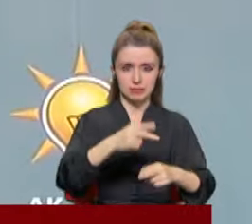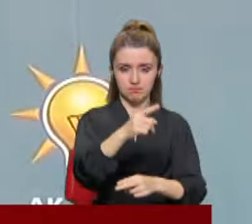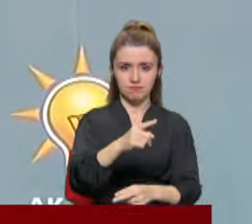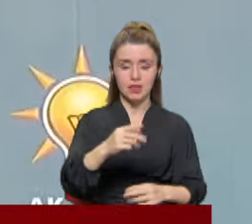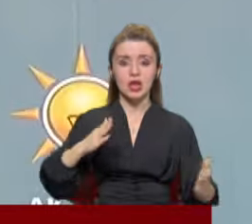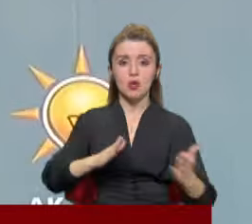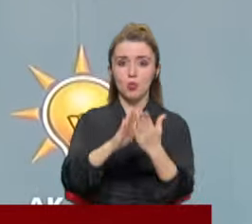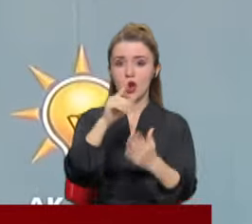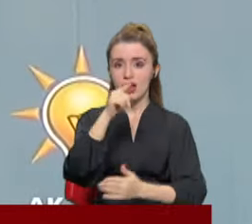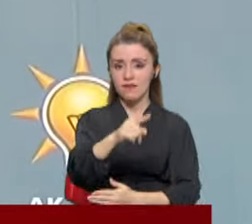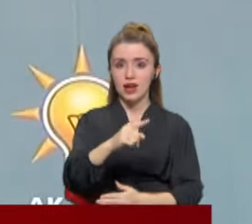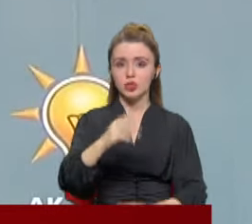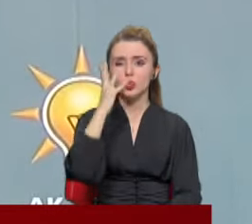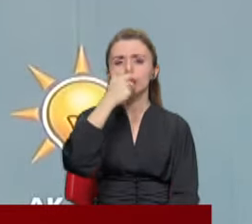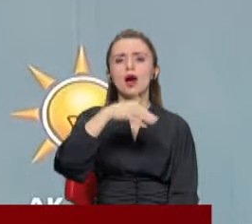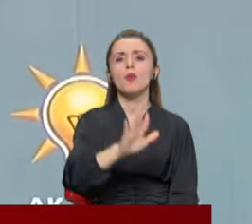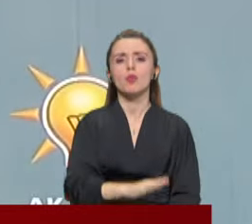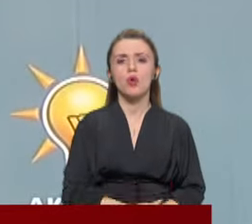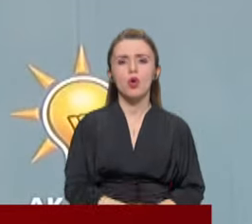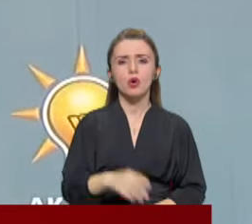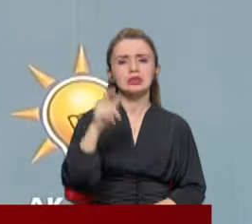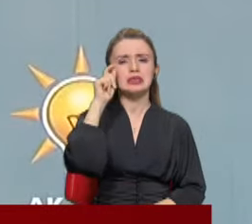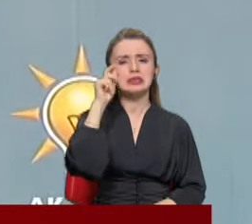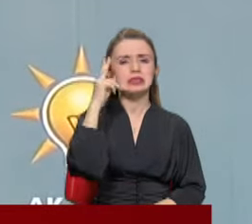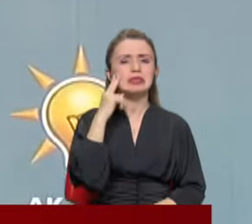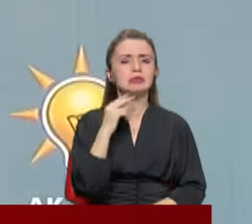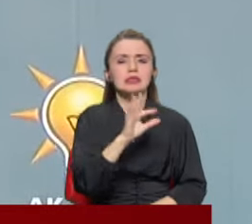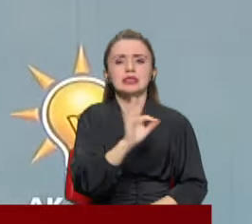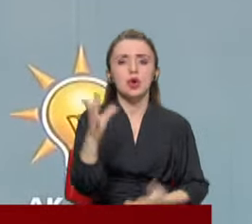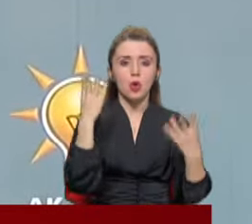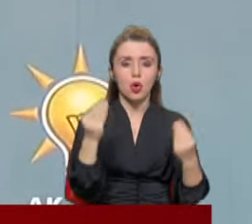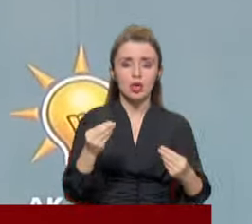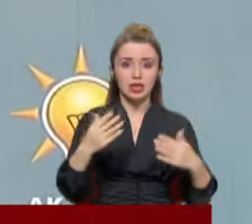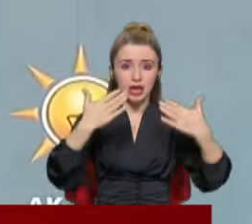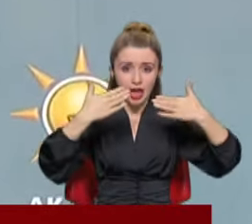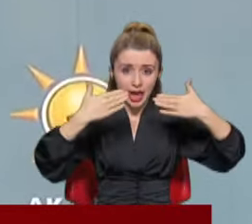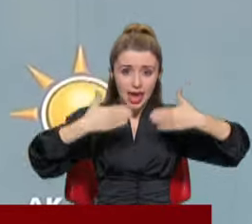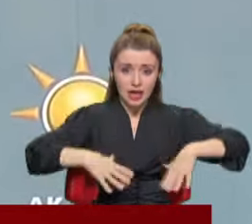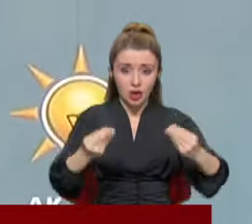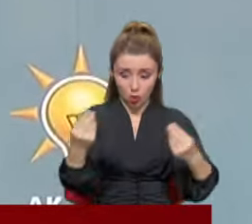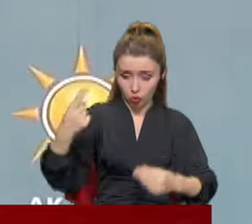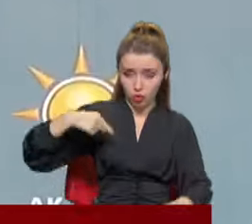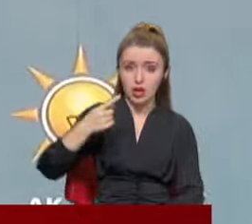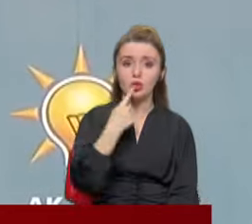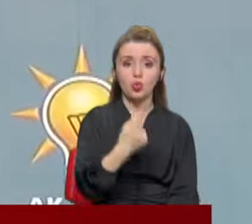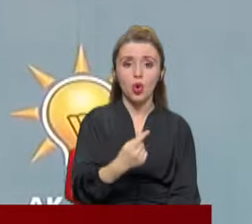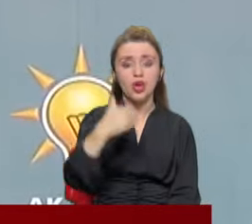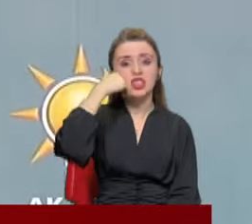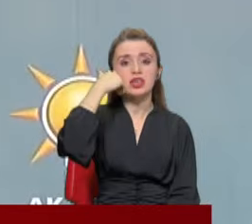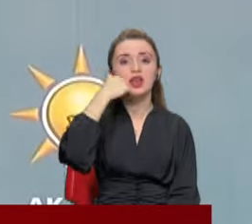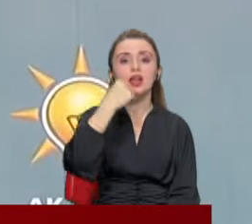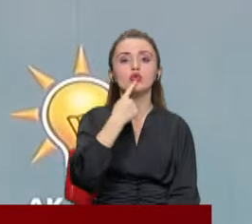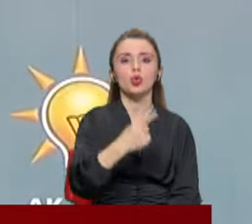Muhalefet cenahı utanmaz, arlanmaz bir şekilde engellendik yalanına